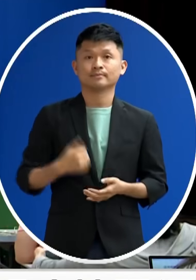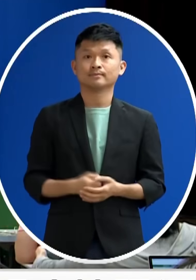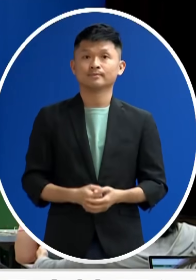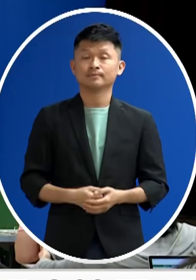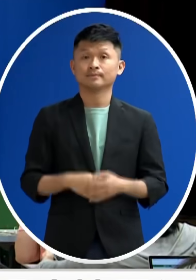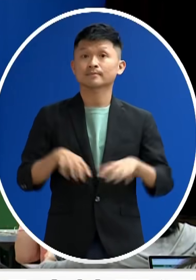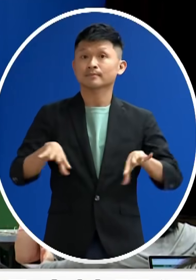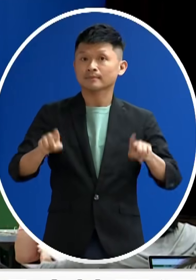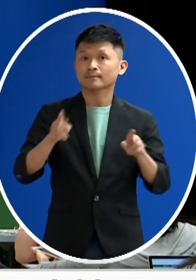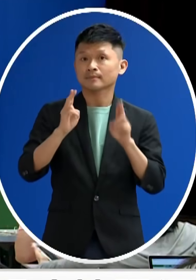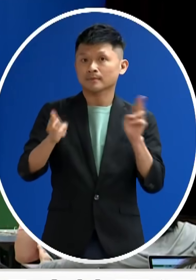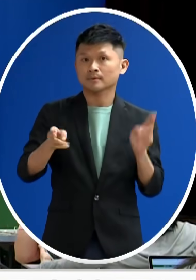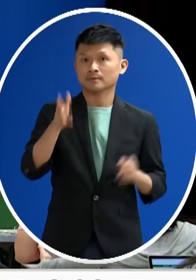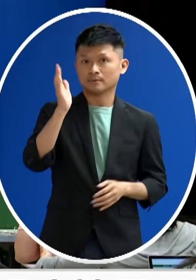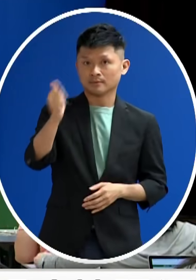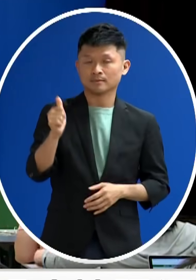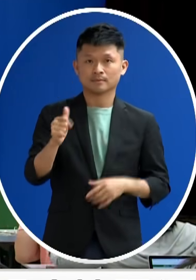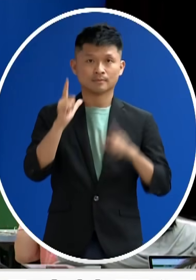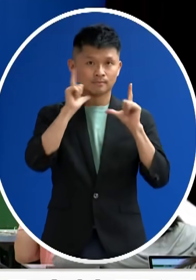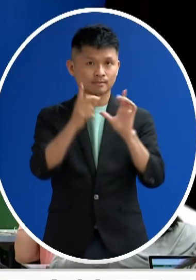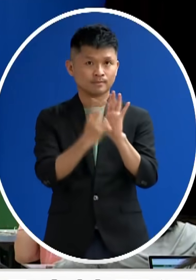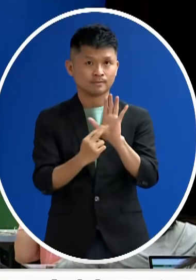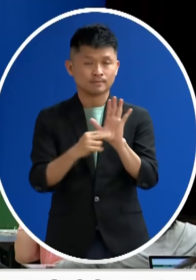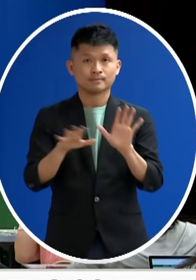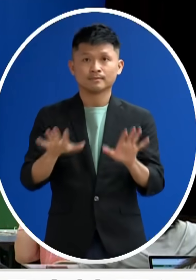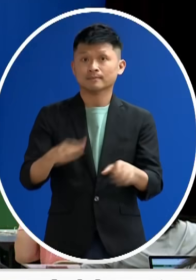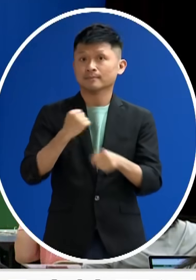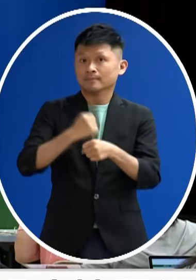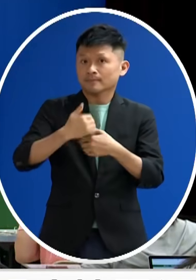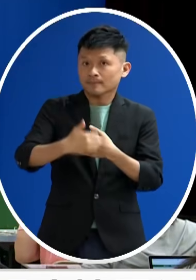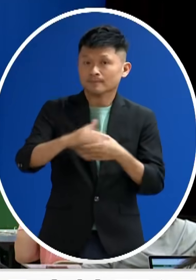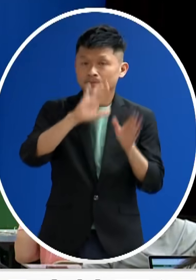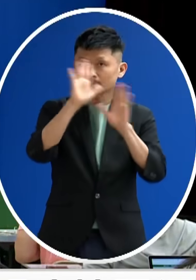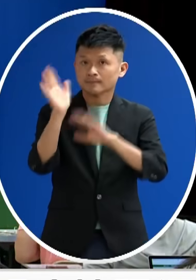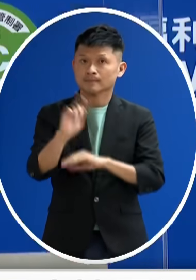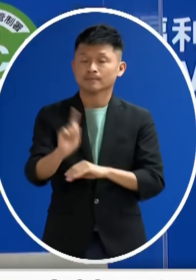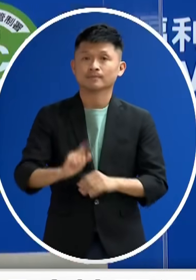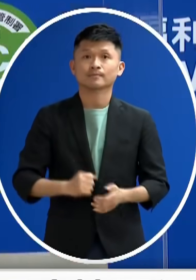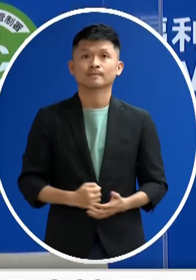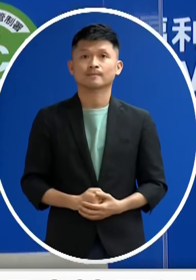在先请我们指挥官跟大家说明一下我们今天工作的一个状况。